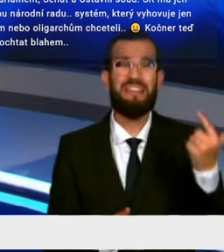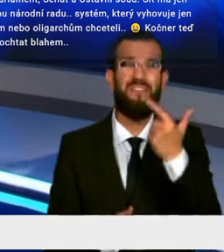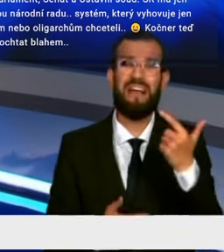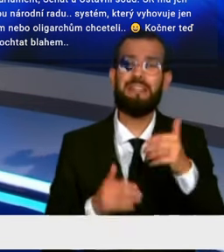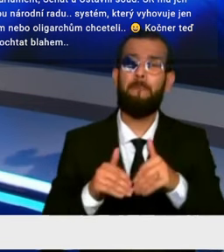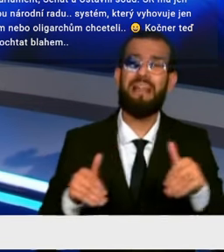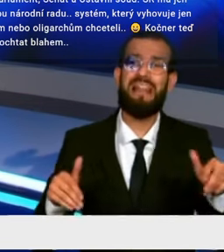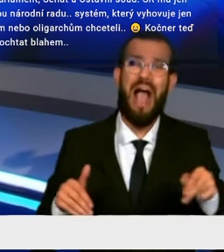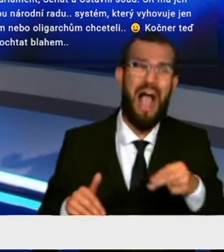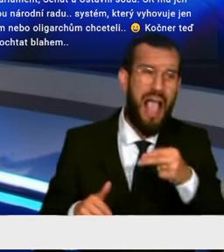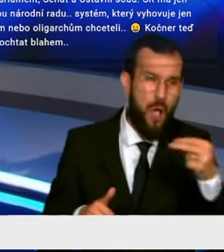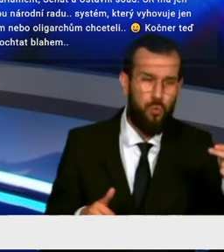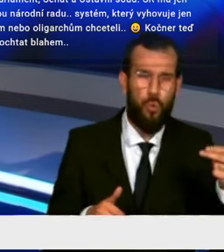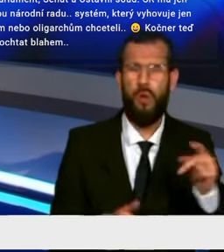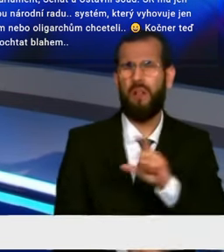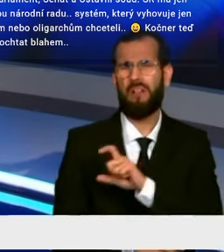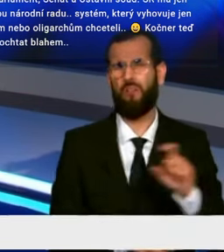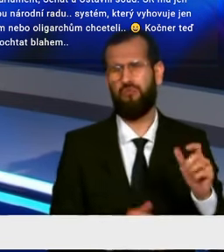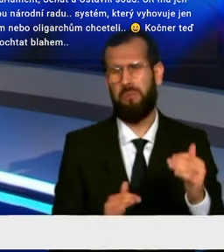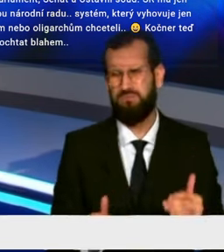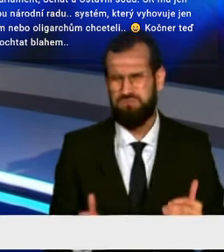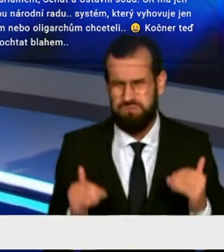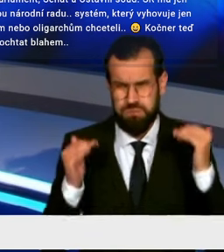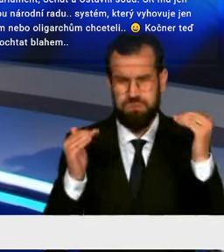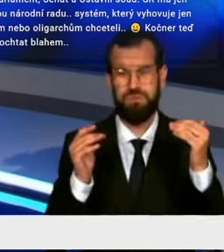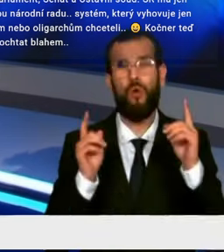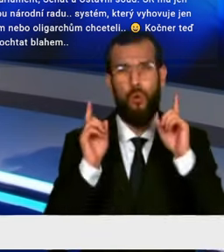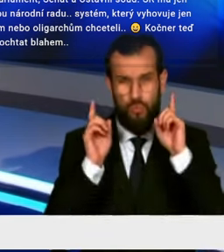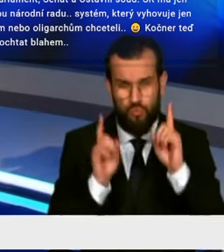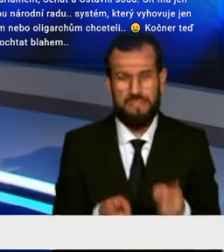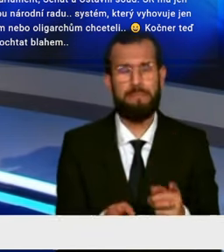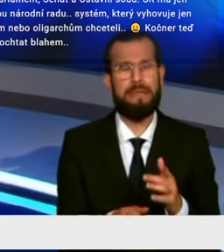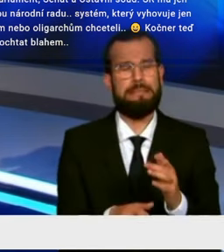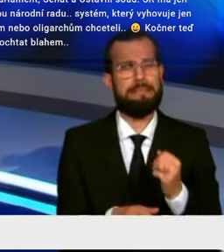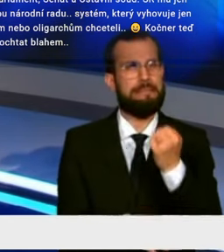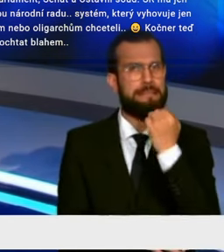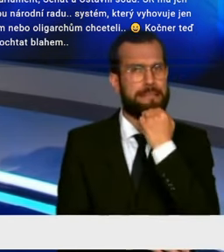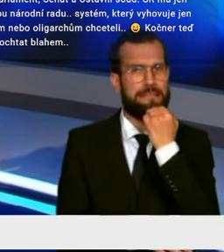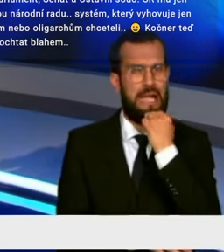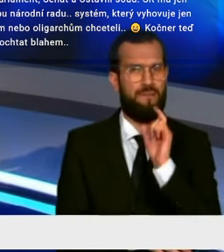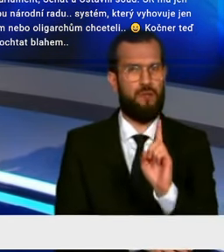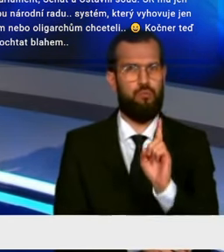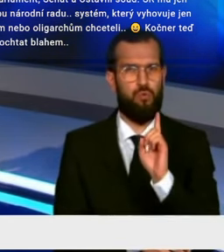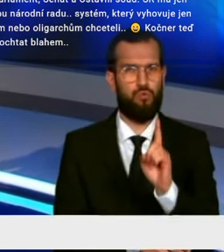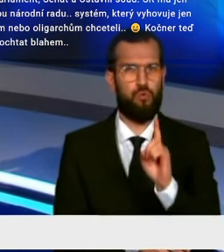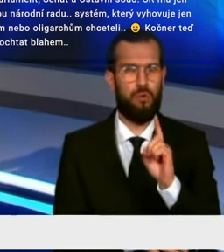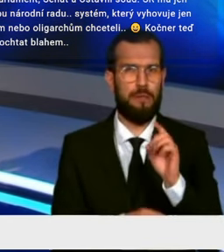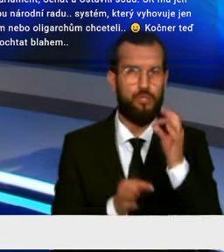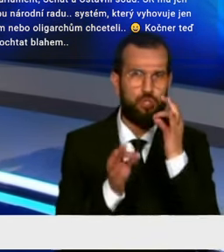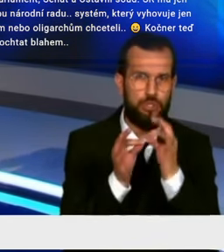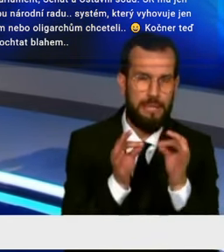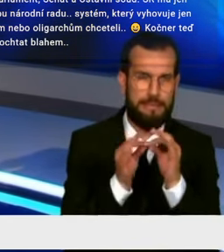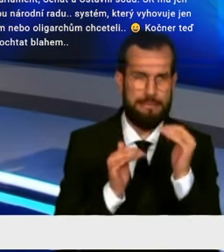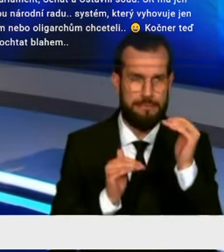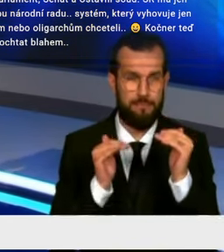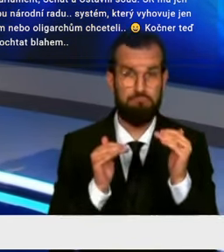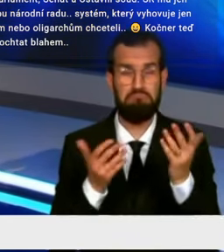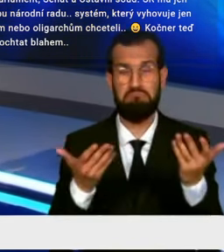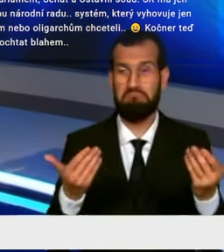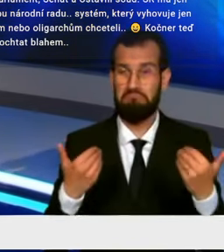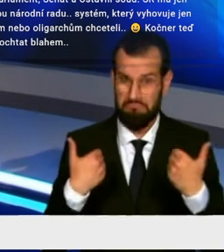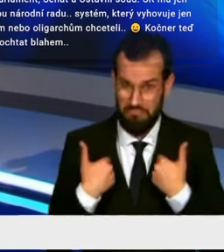ĺ dili ste nás až po uši a my teraz budeme musieť veľmi citlivo veľmi citlivo konsolidovať A ja na rozdiel od